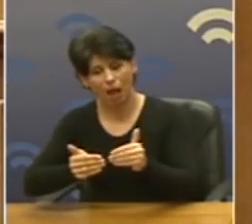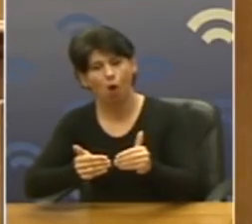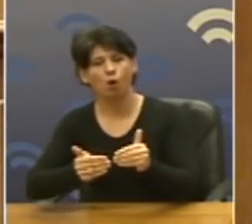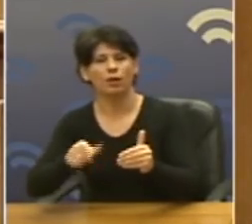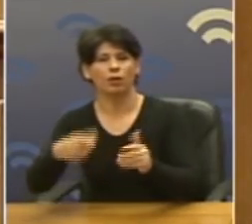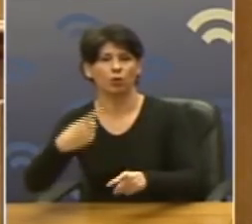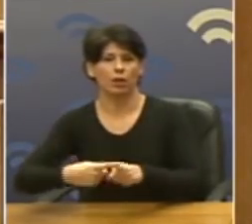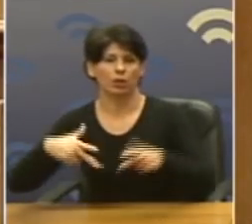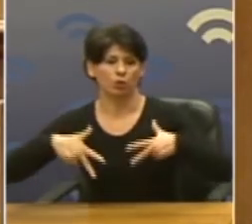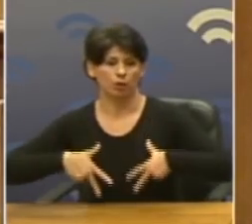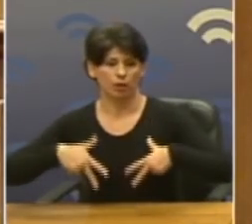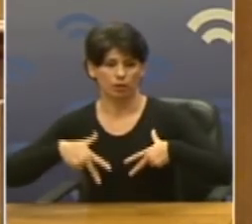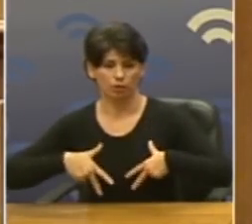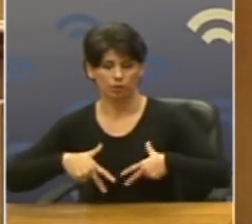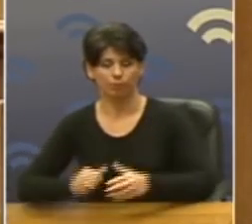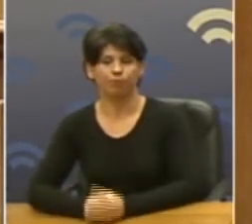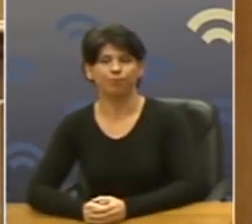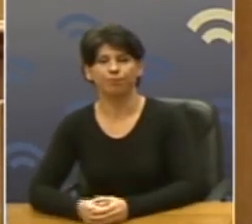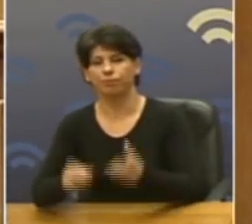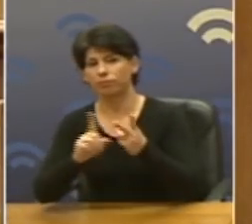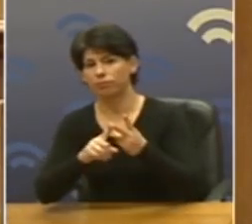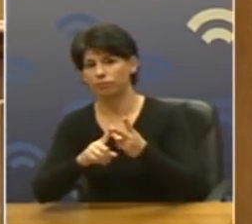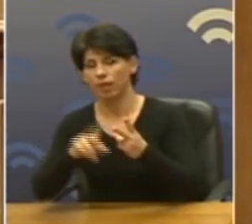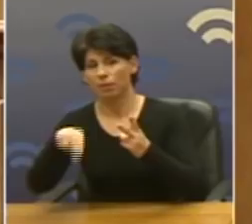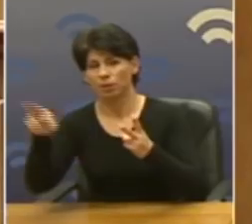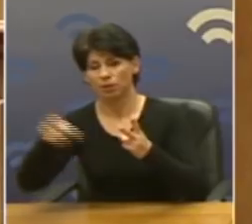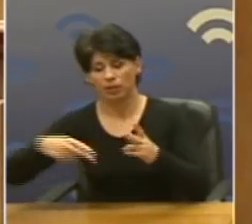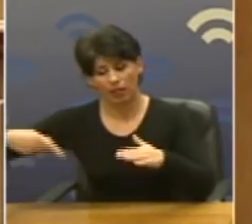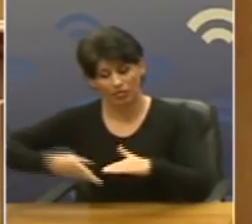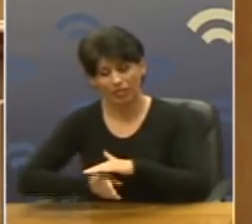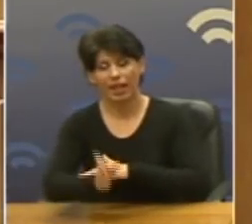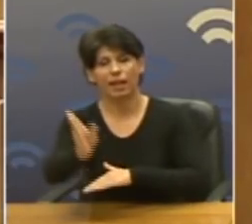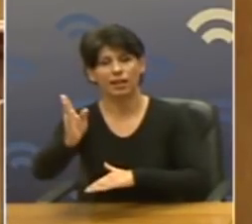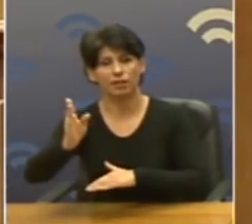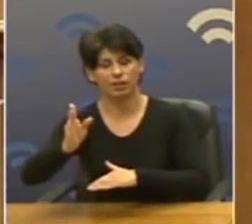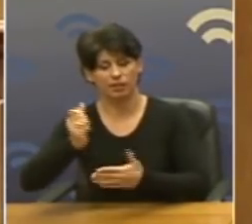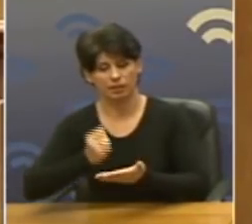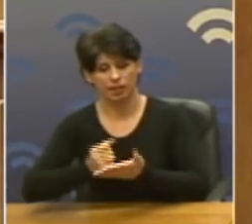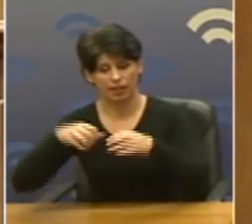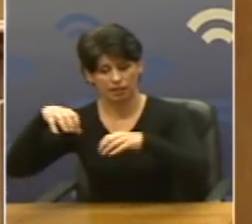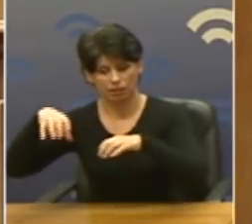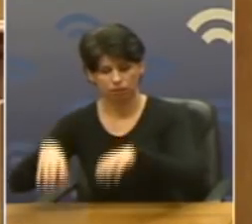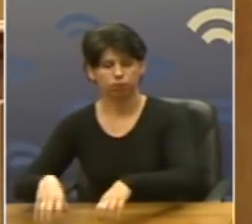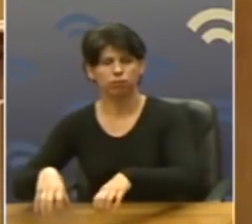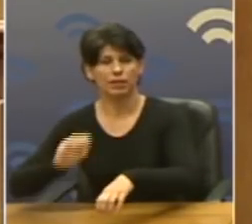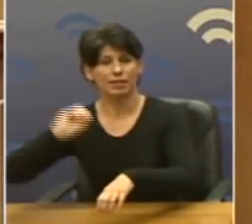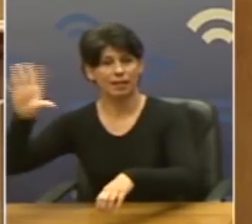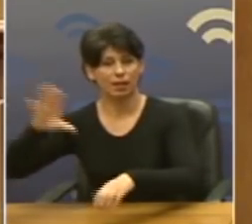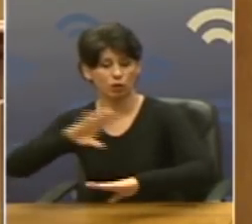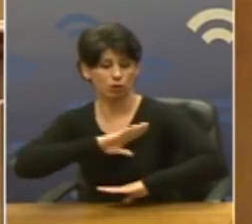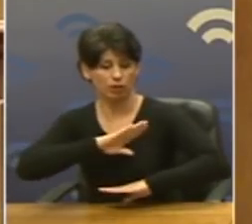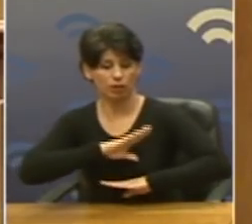κράτους. Απορρίψατε για απαγόρευση διέλευσης από τη χώρα μας και τη στάθμιση σε αυτή ξένων στρατιωτικών